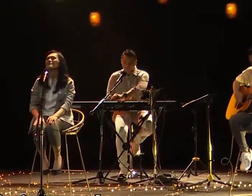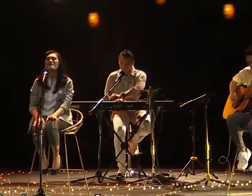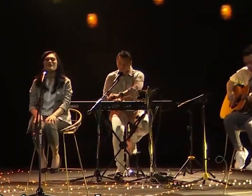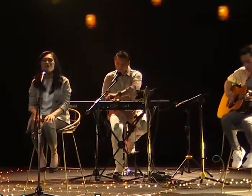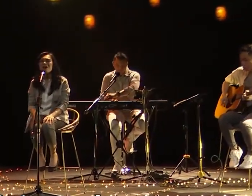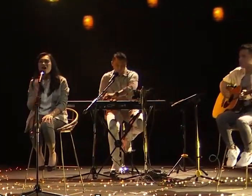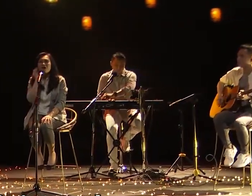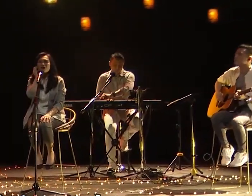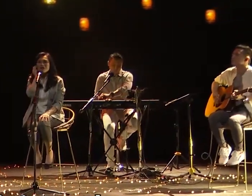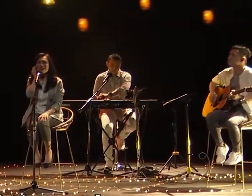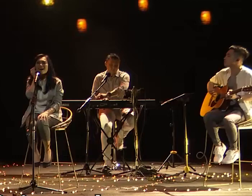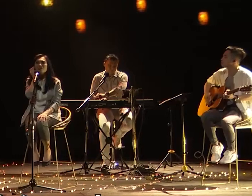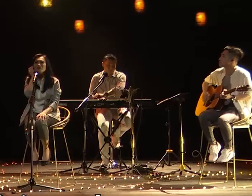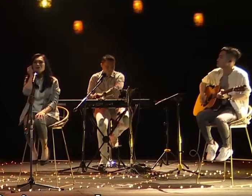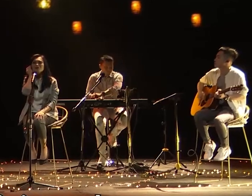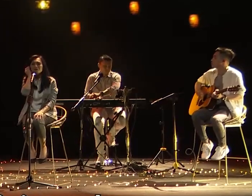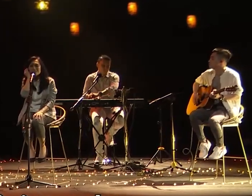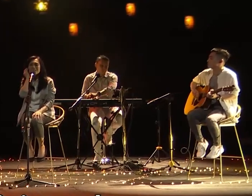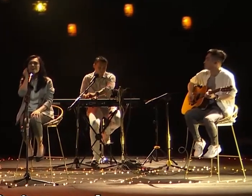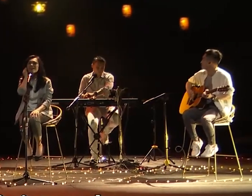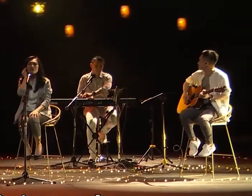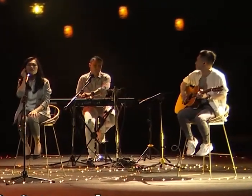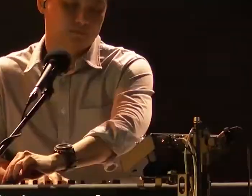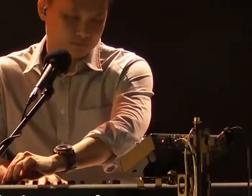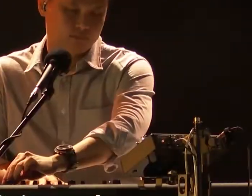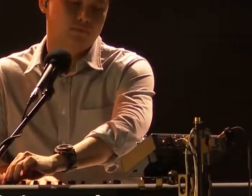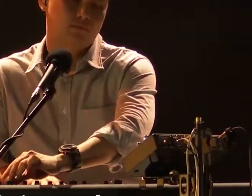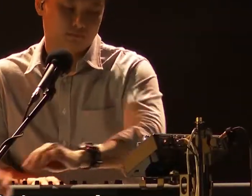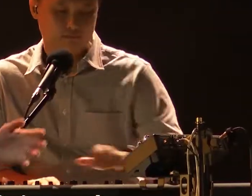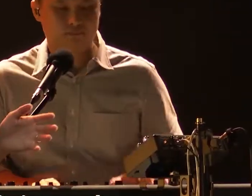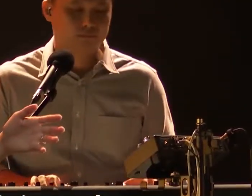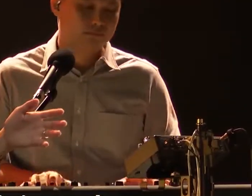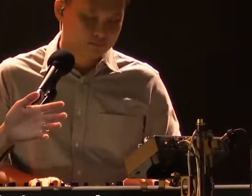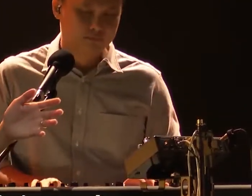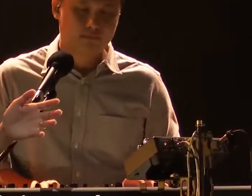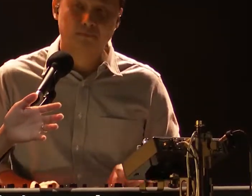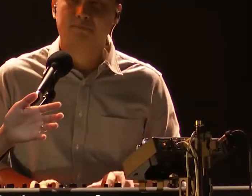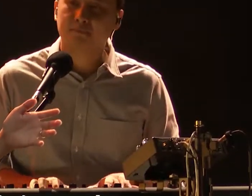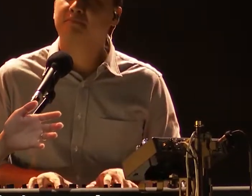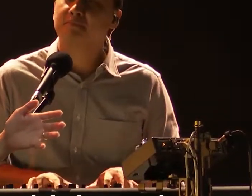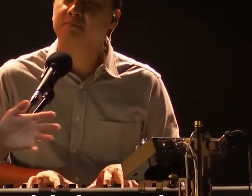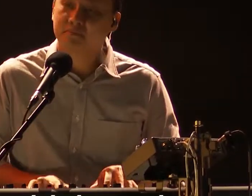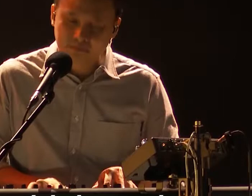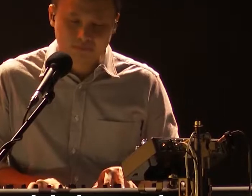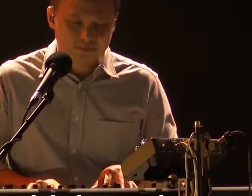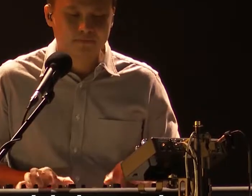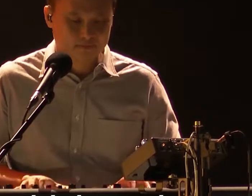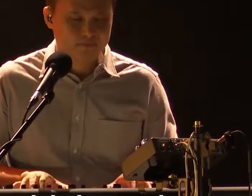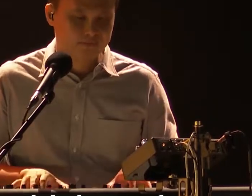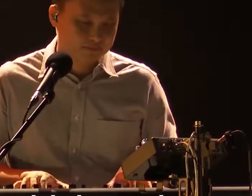Come on. Ku tahu diriku menjadi ciptaan